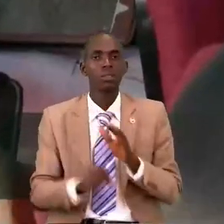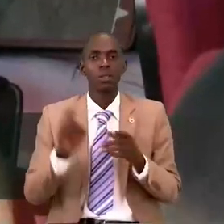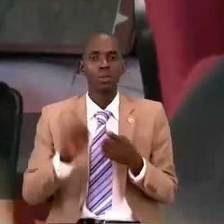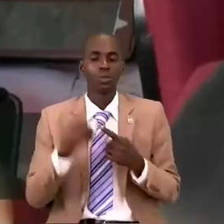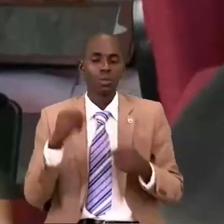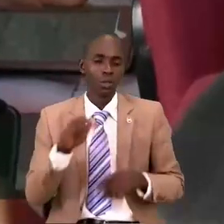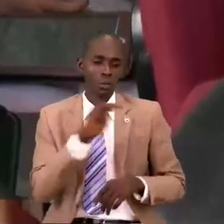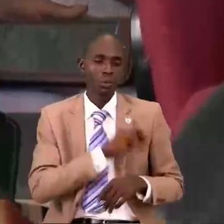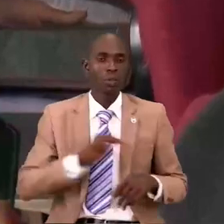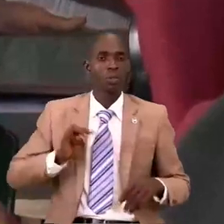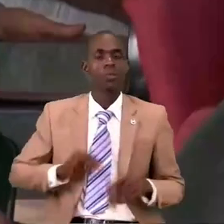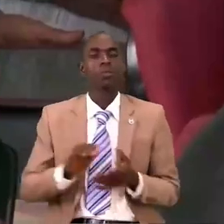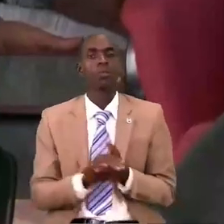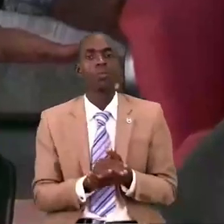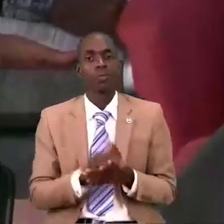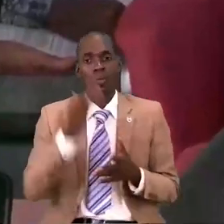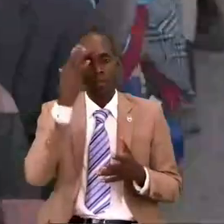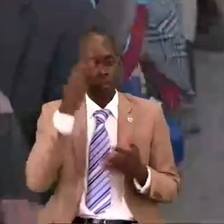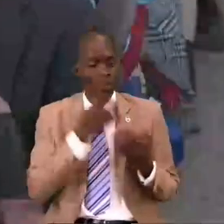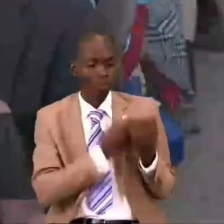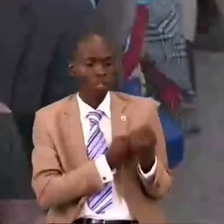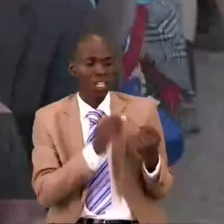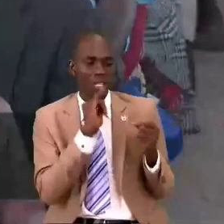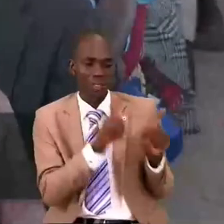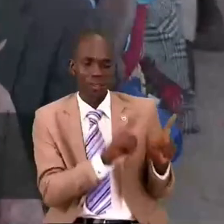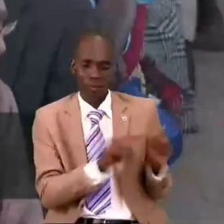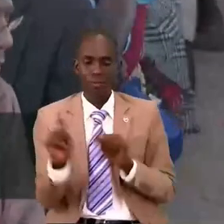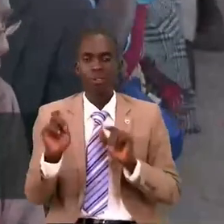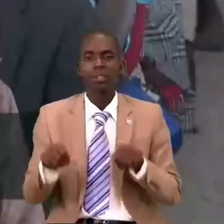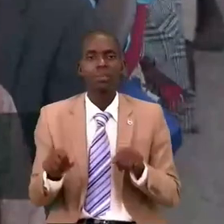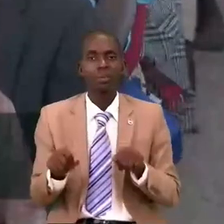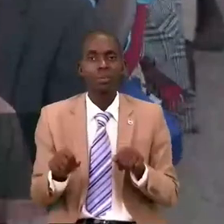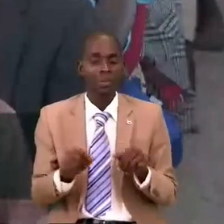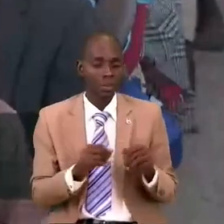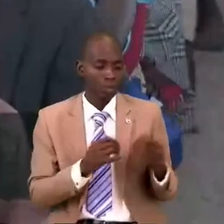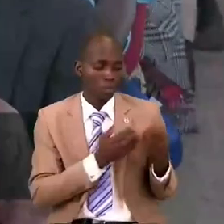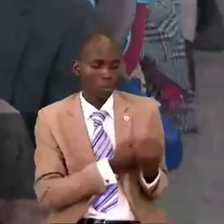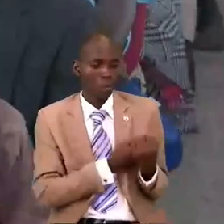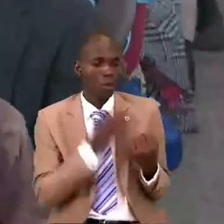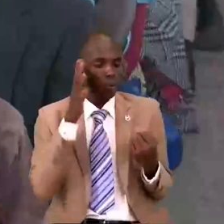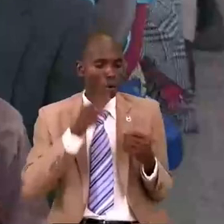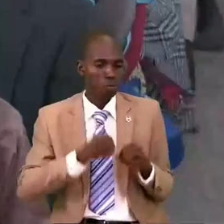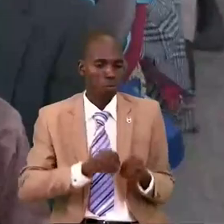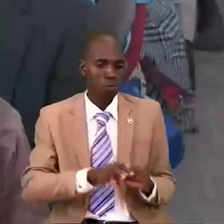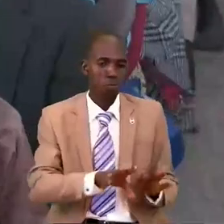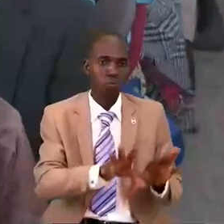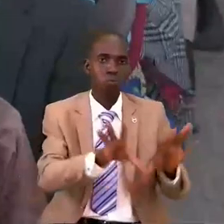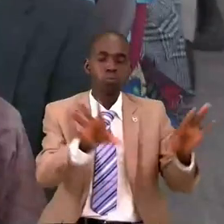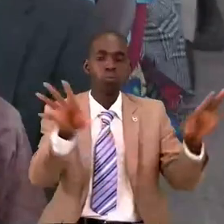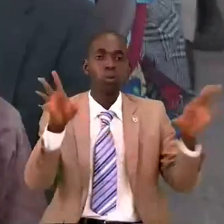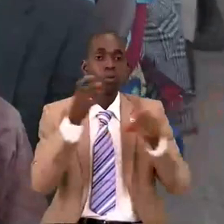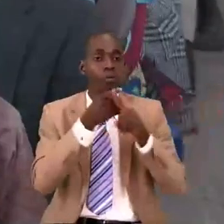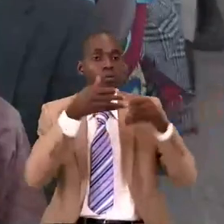se répand de la vie du leader vers ceux que tu diriges. Le courage de la mère vers la